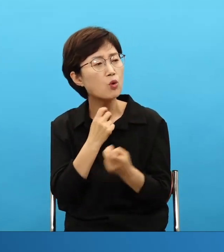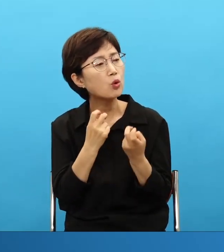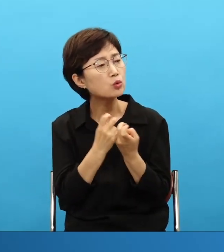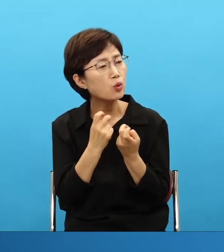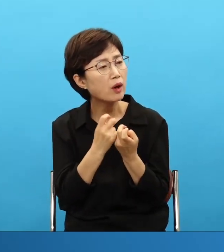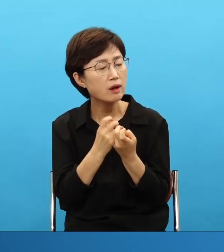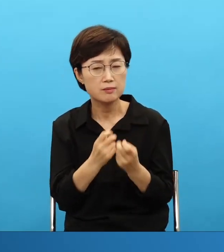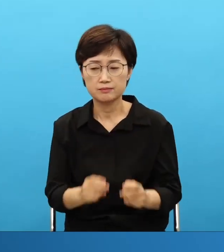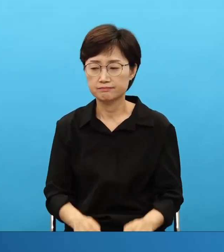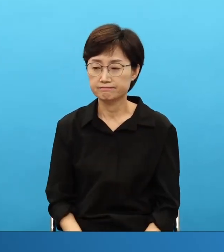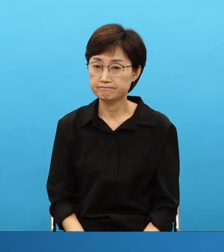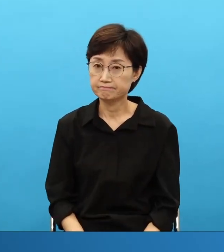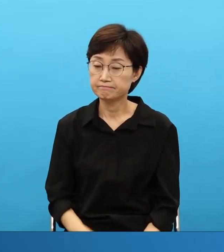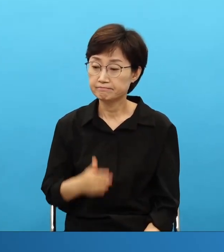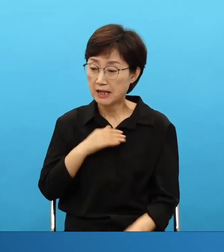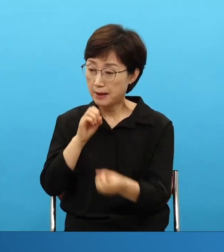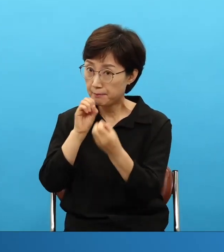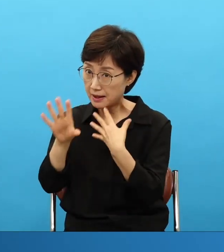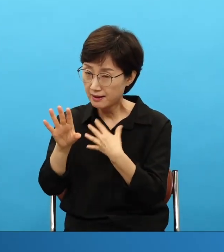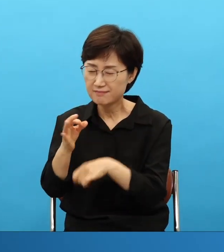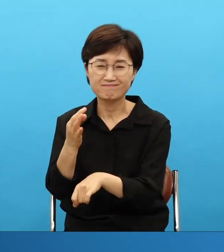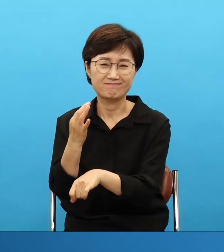저는 간단하게